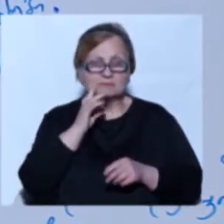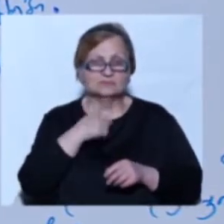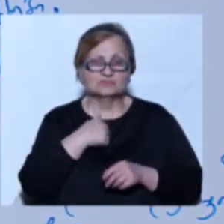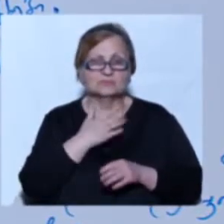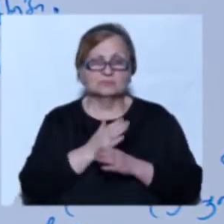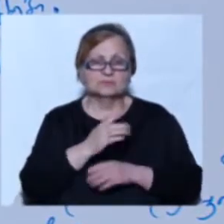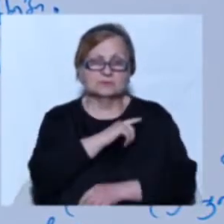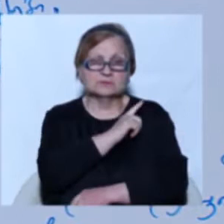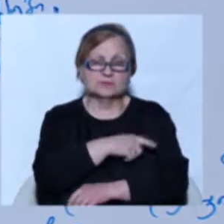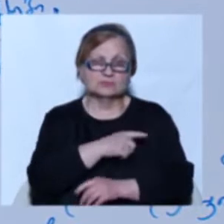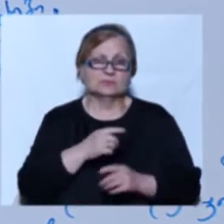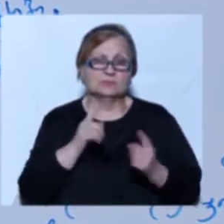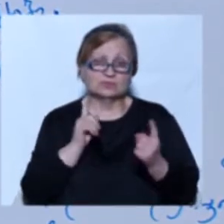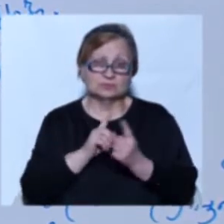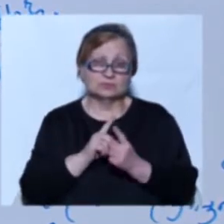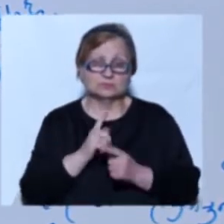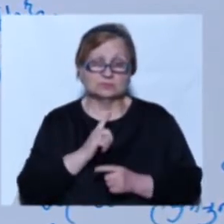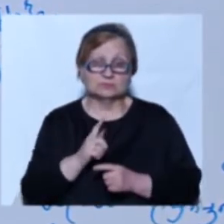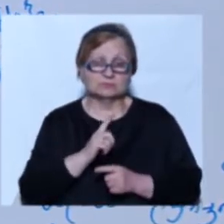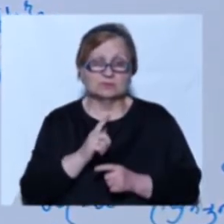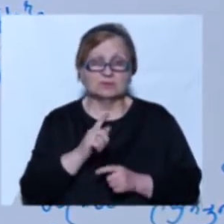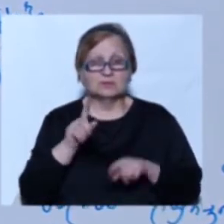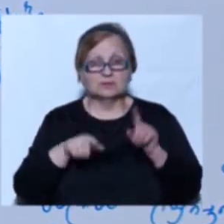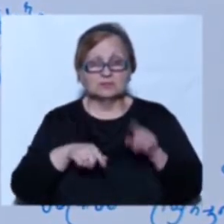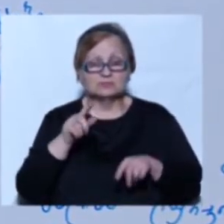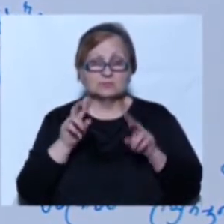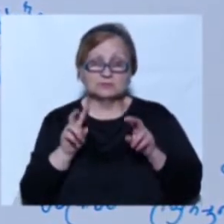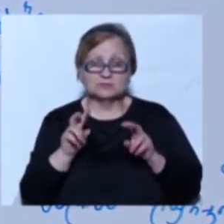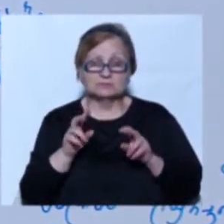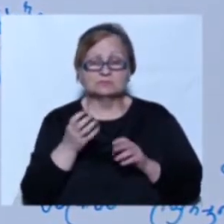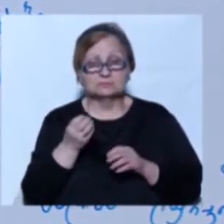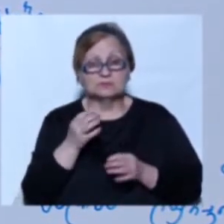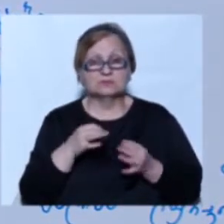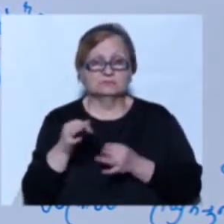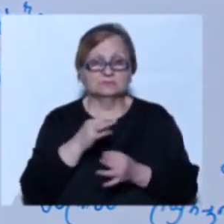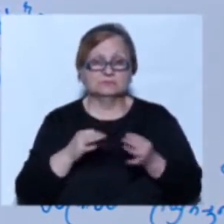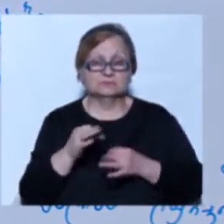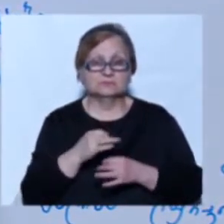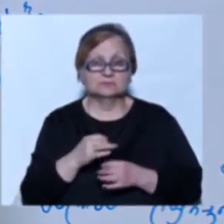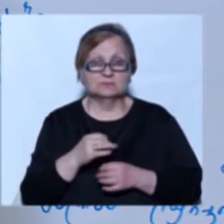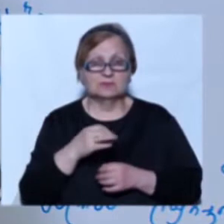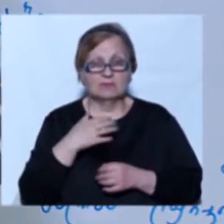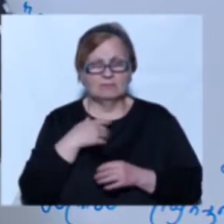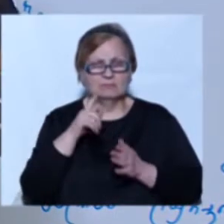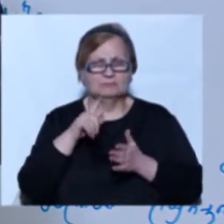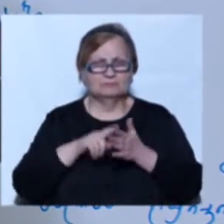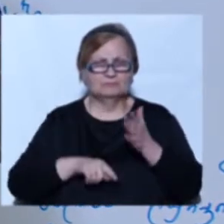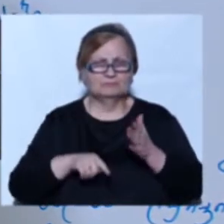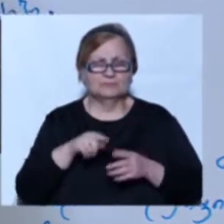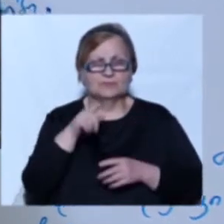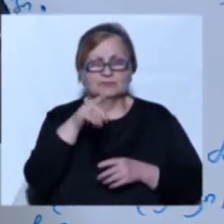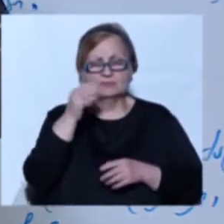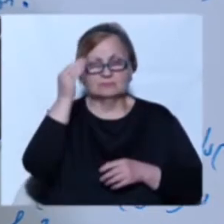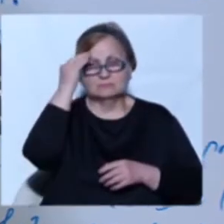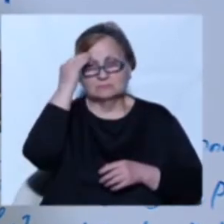საშუალება შევხვდეთ ერთმანეთს და ზოგიერთ თემაზე ისევ ვისაუბროთ. დარწმუნებული ვარ, თქვენი